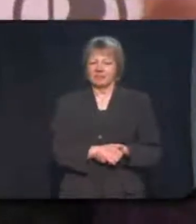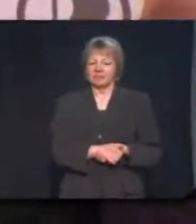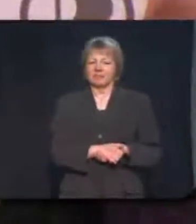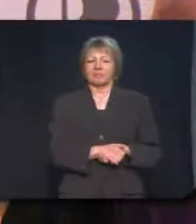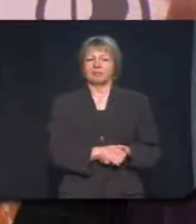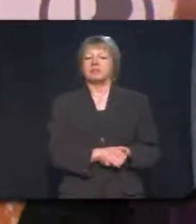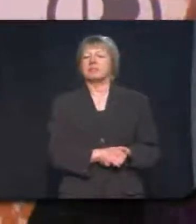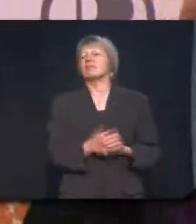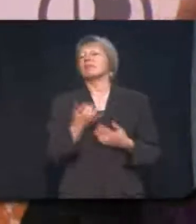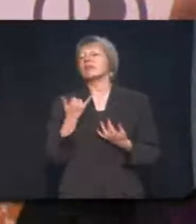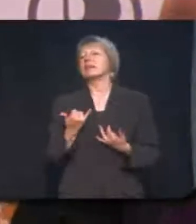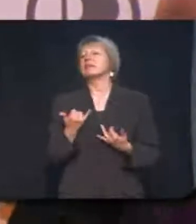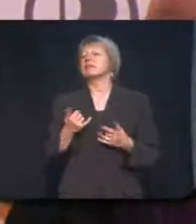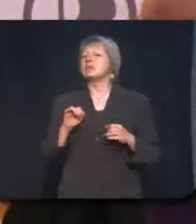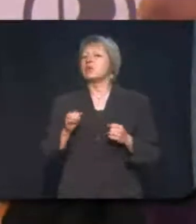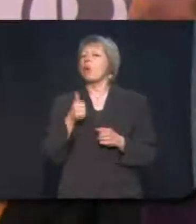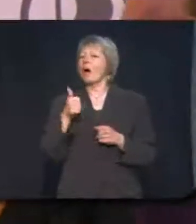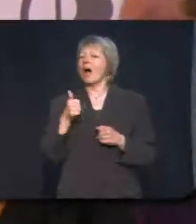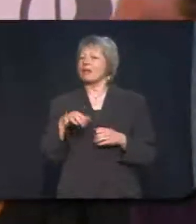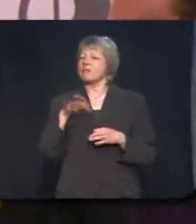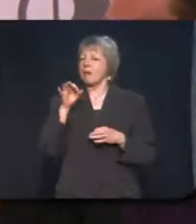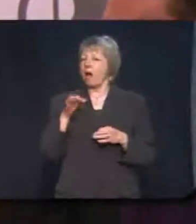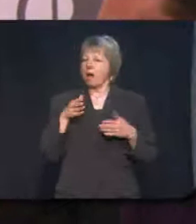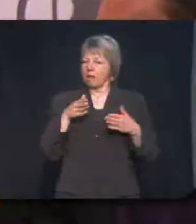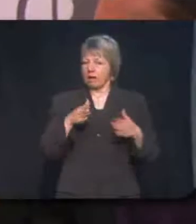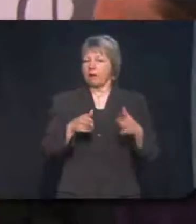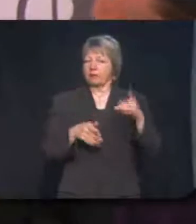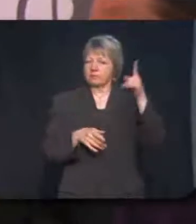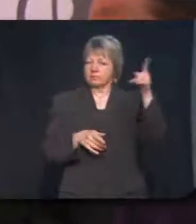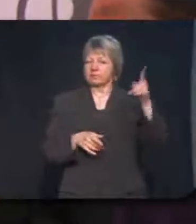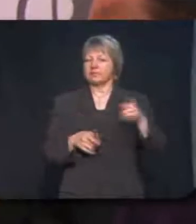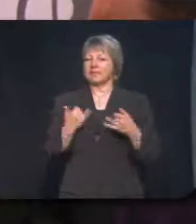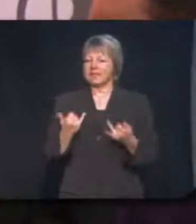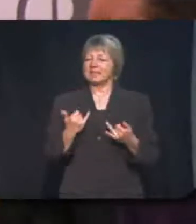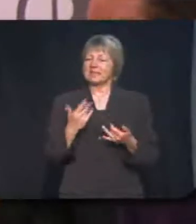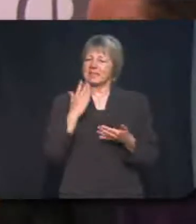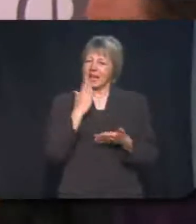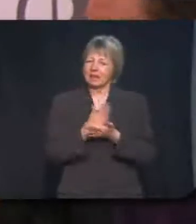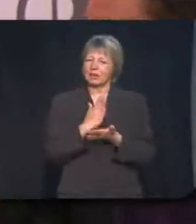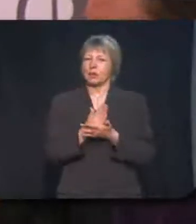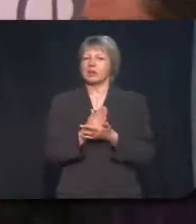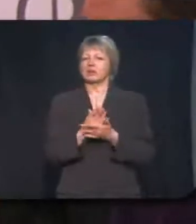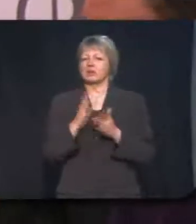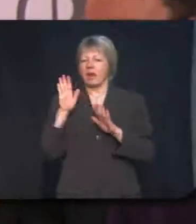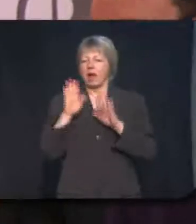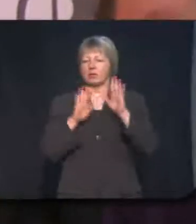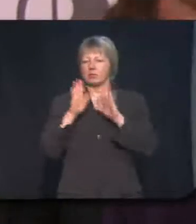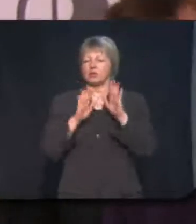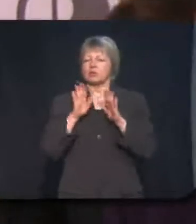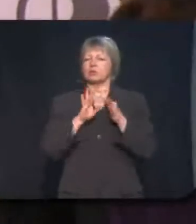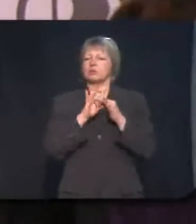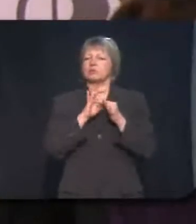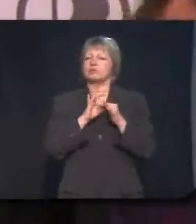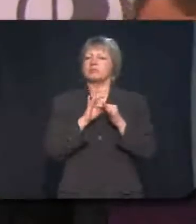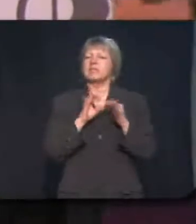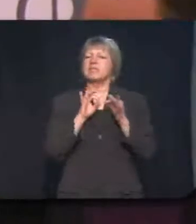durchzuführen und zwar die endgültige Abstimmung über den satzungsänderungsantrag